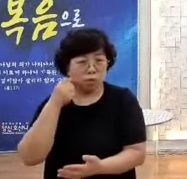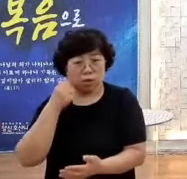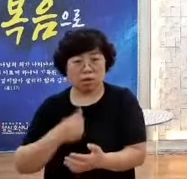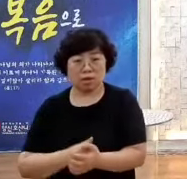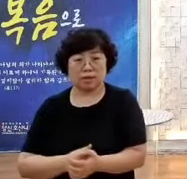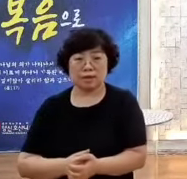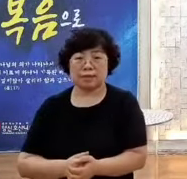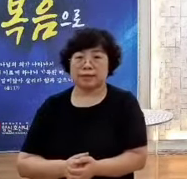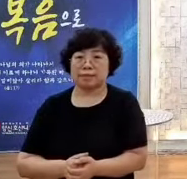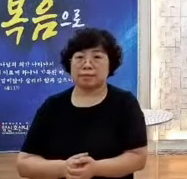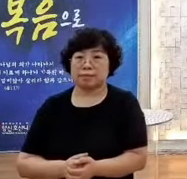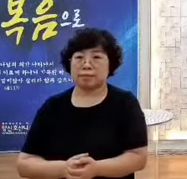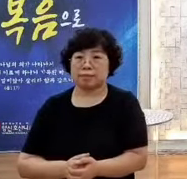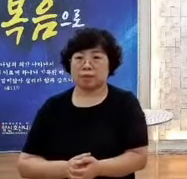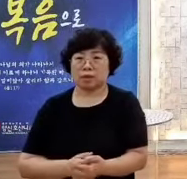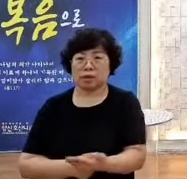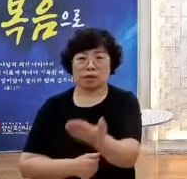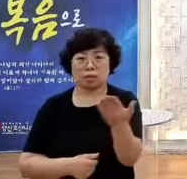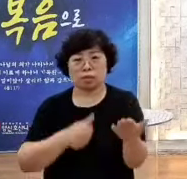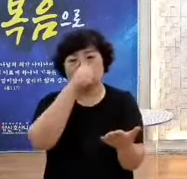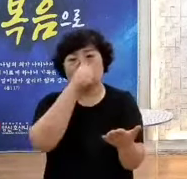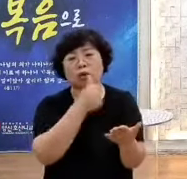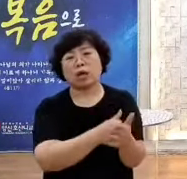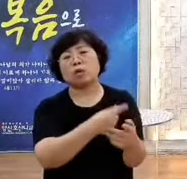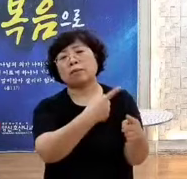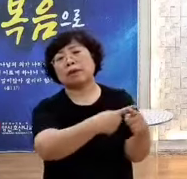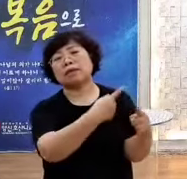여러분, 죄도 마찬가지라요. 죄도.